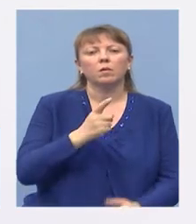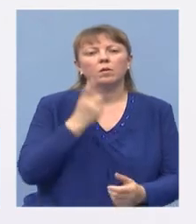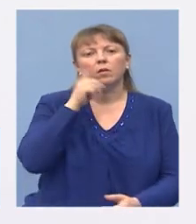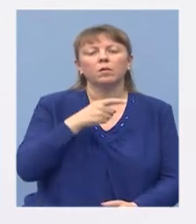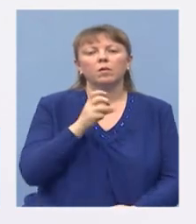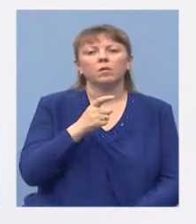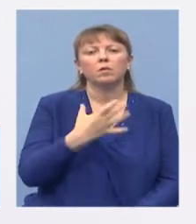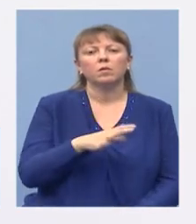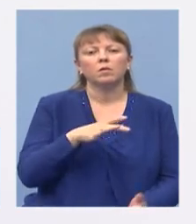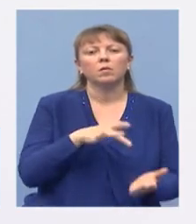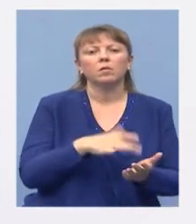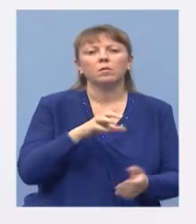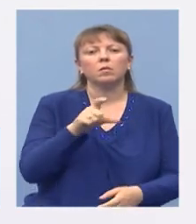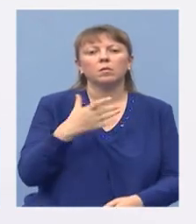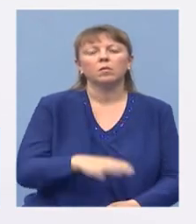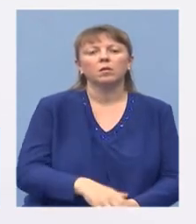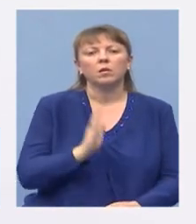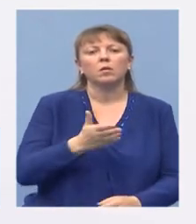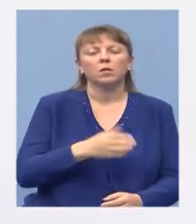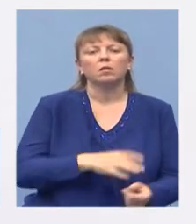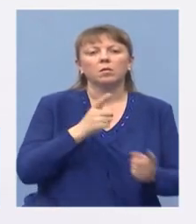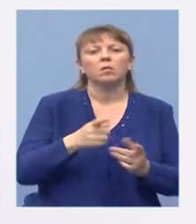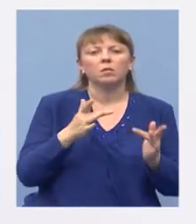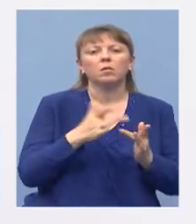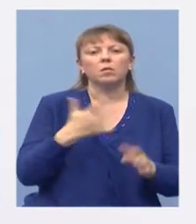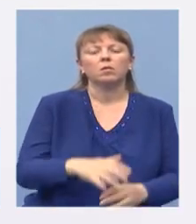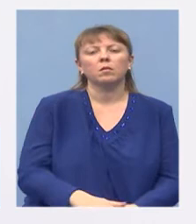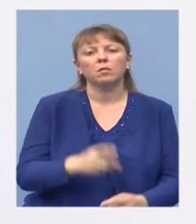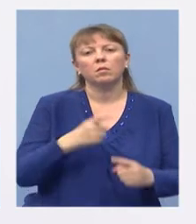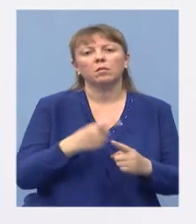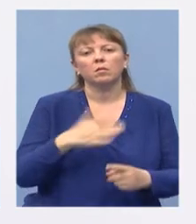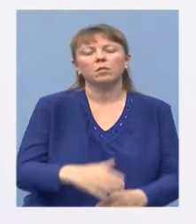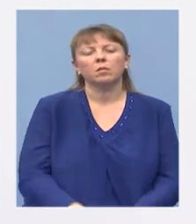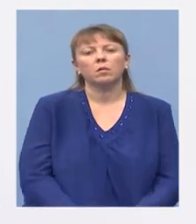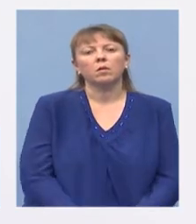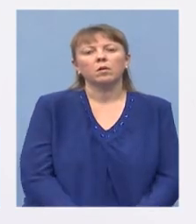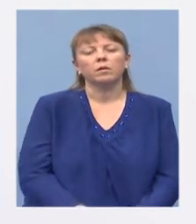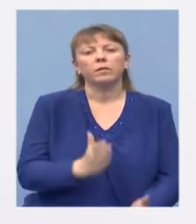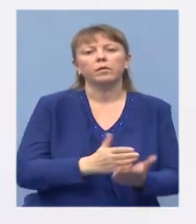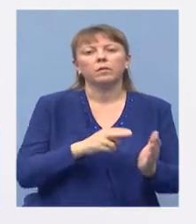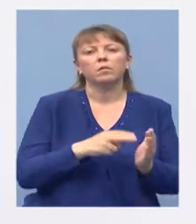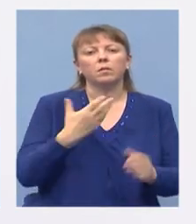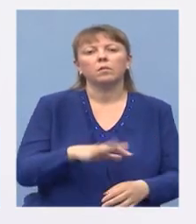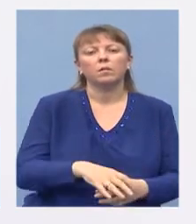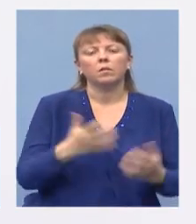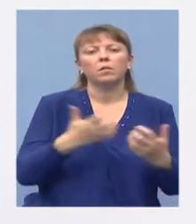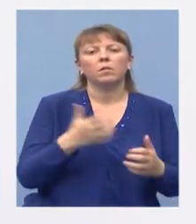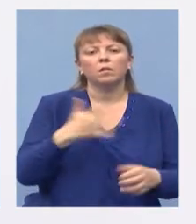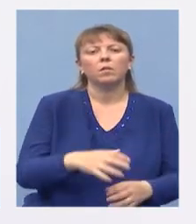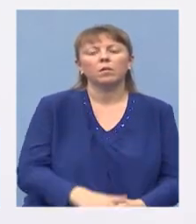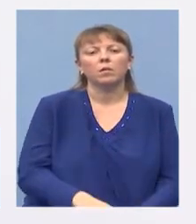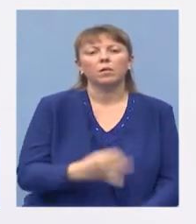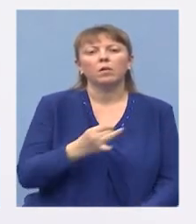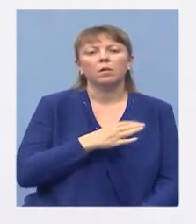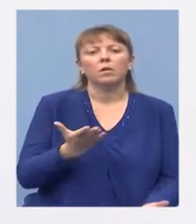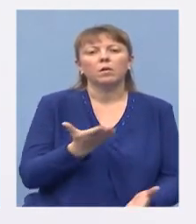так называемых классических центров обслуживания населения, а все это будет переведено в онлайн-формат. Плюс к этому есть планы по автоматизации, то есть